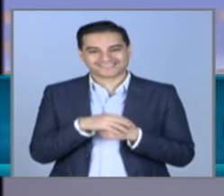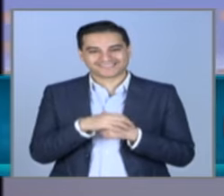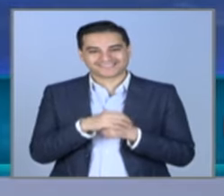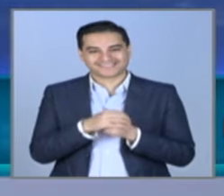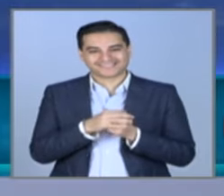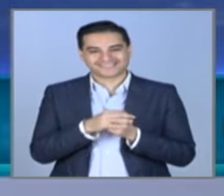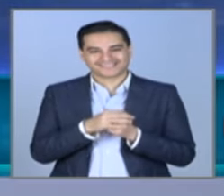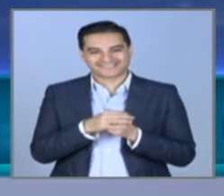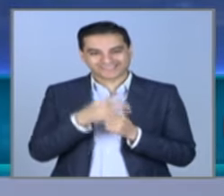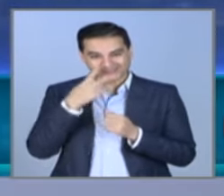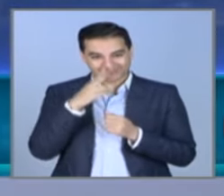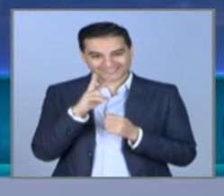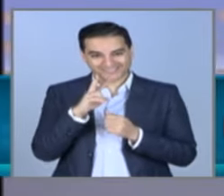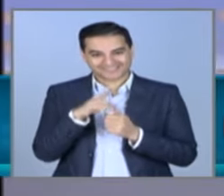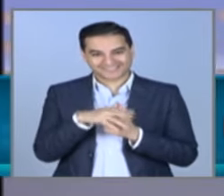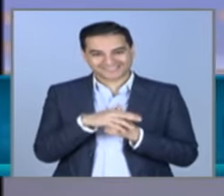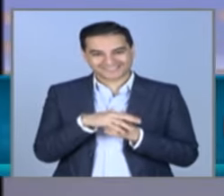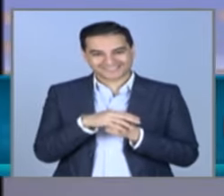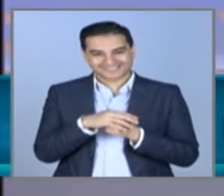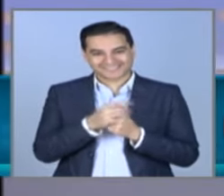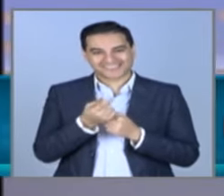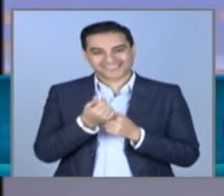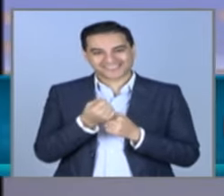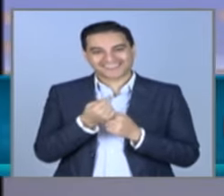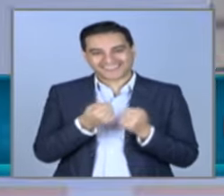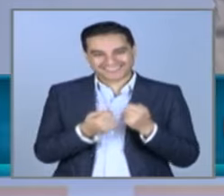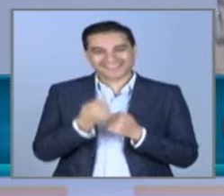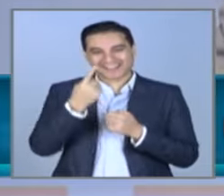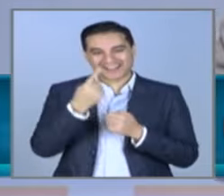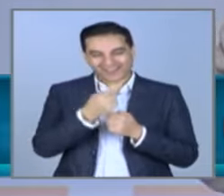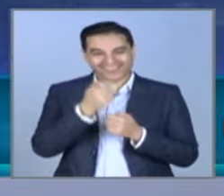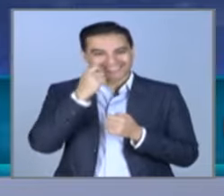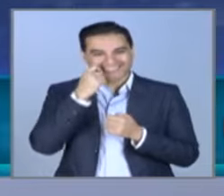لا عكسنا، كتبت المال الأول أنا عارفة. لا